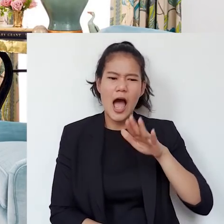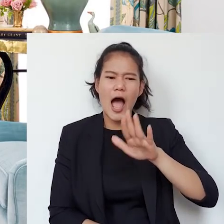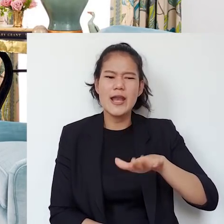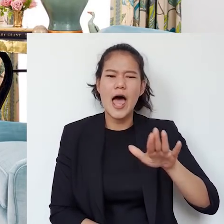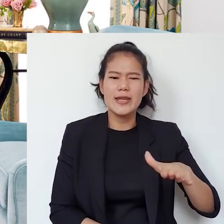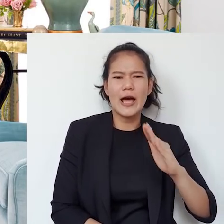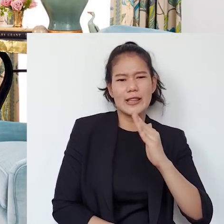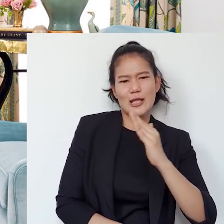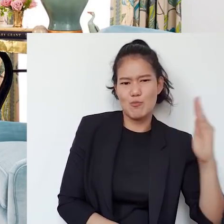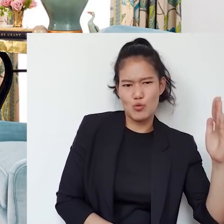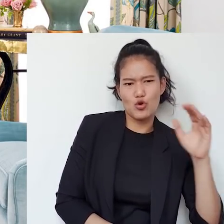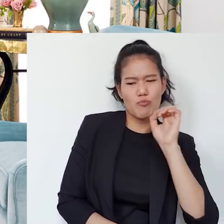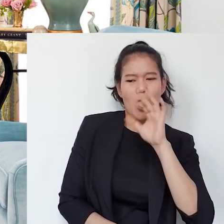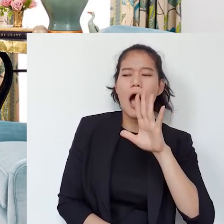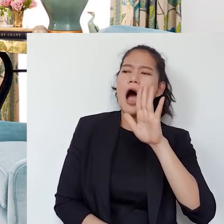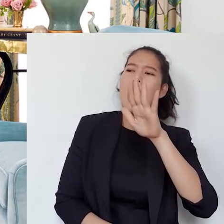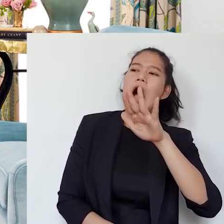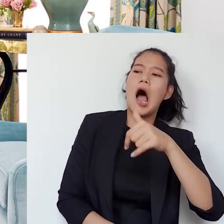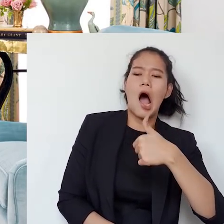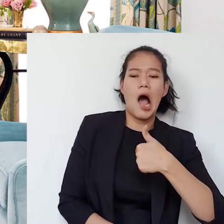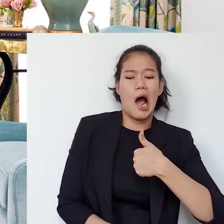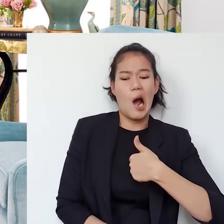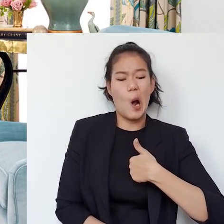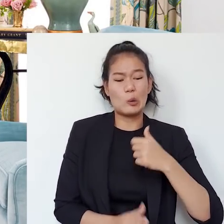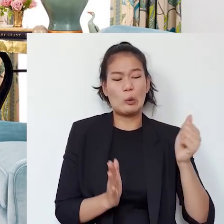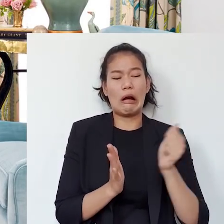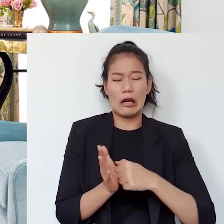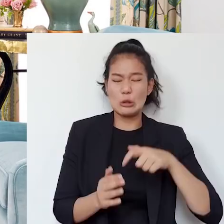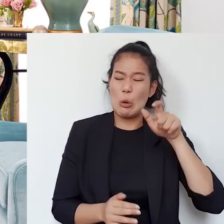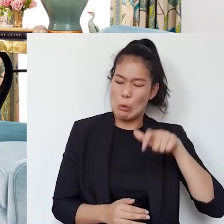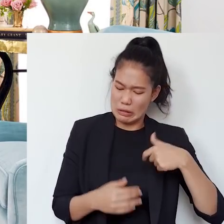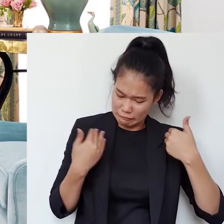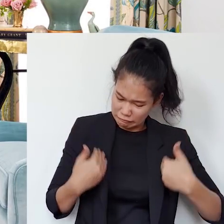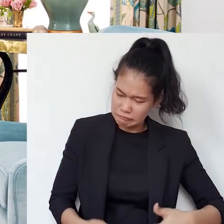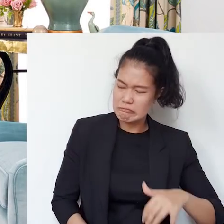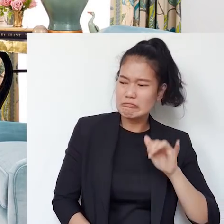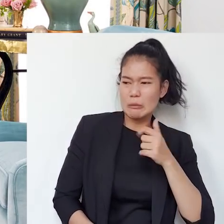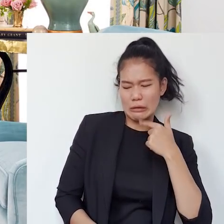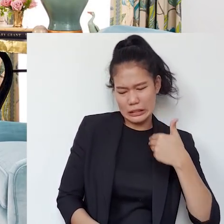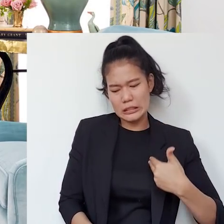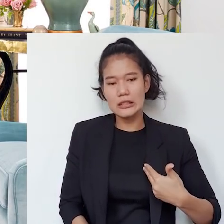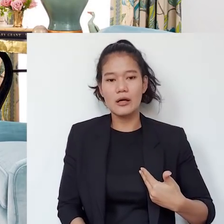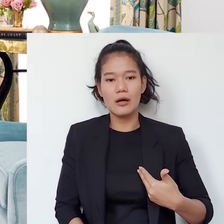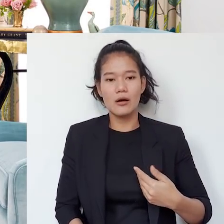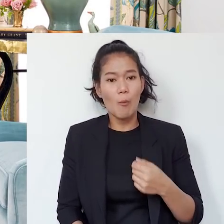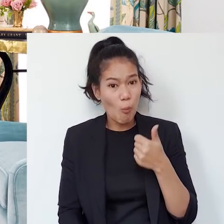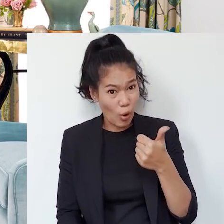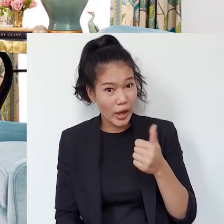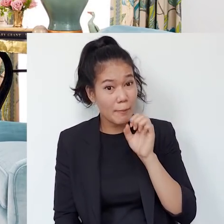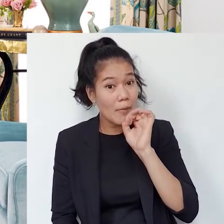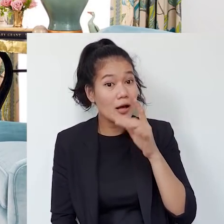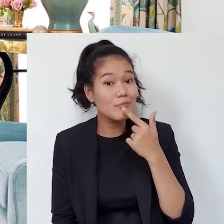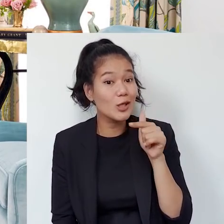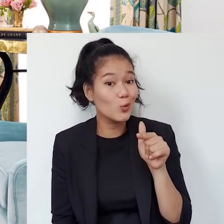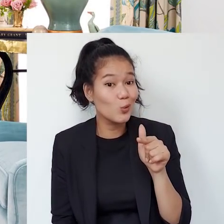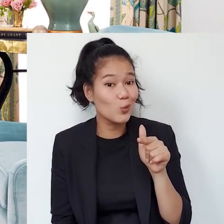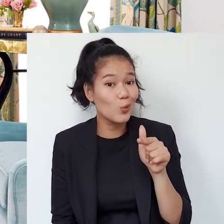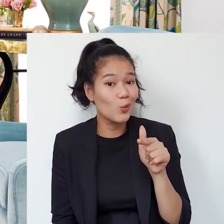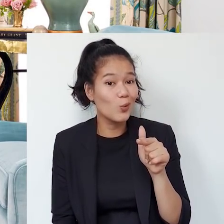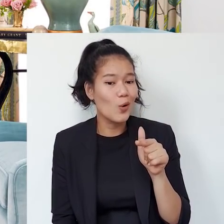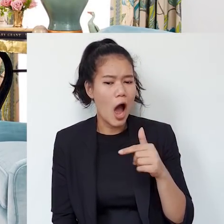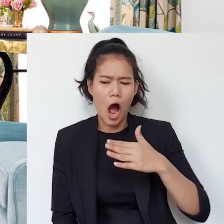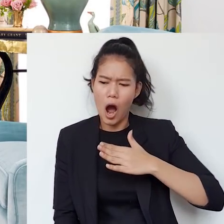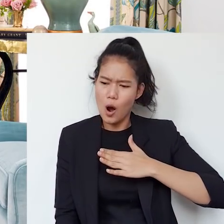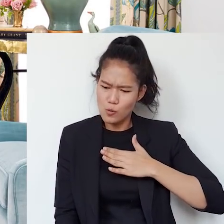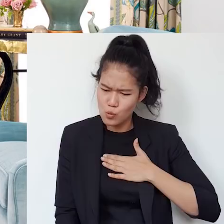berkata, oh sudah, aku memang orang yang keras seperti ini. Nah boleh enggak ya, kita tidak berhenti pada berkata,